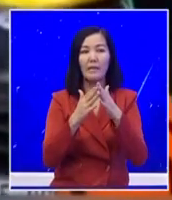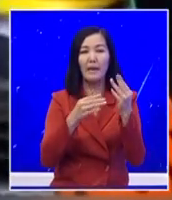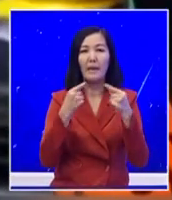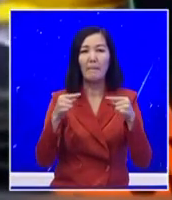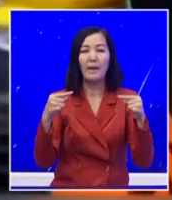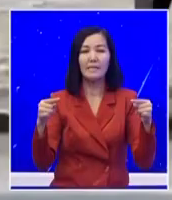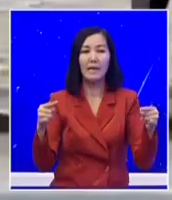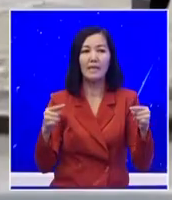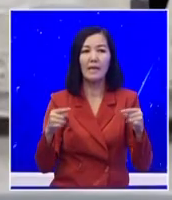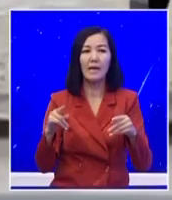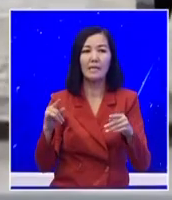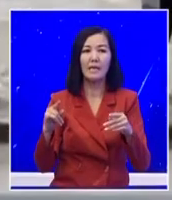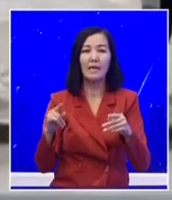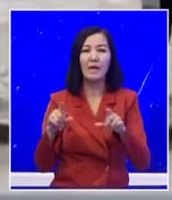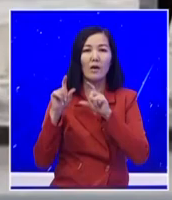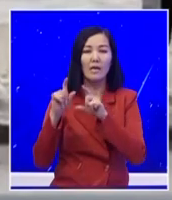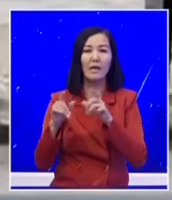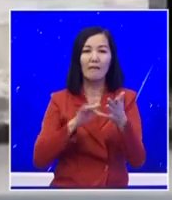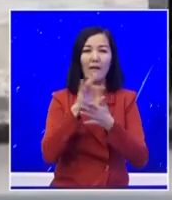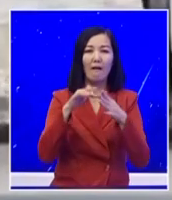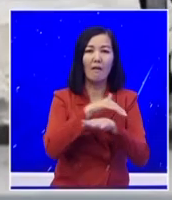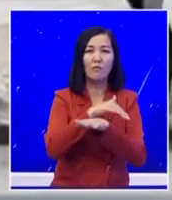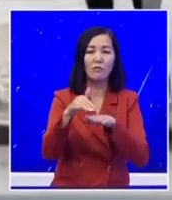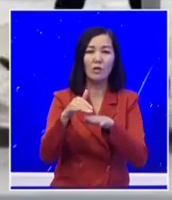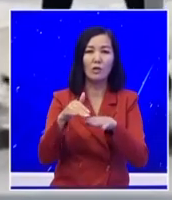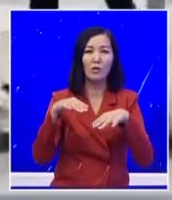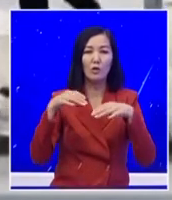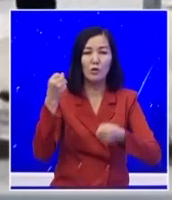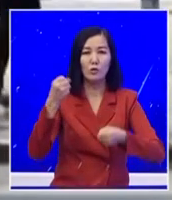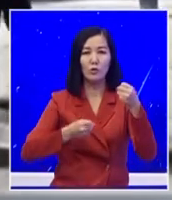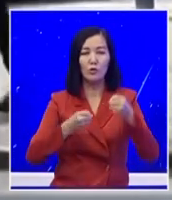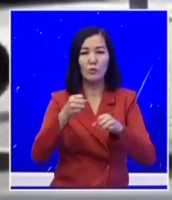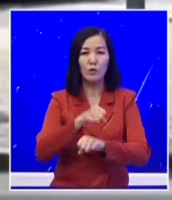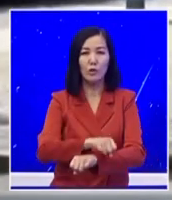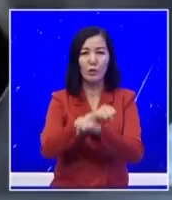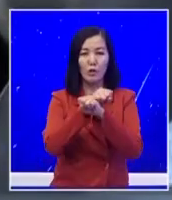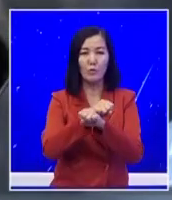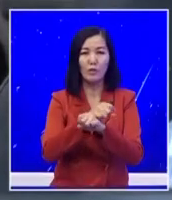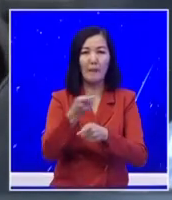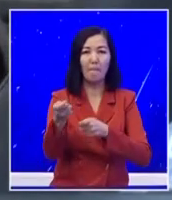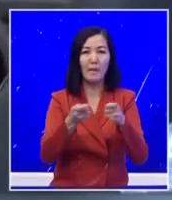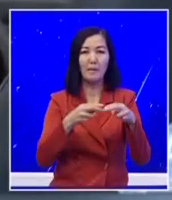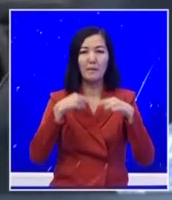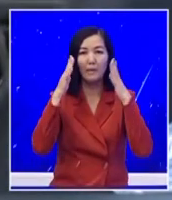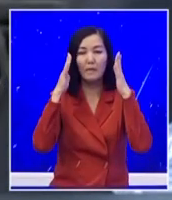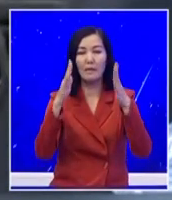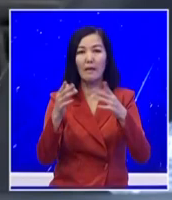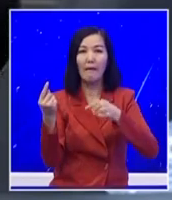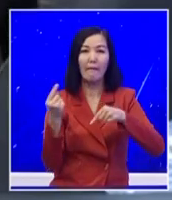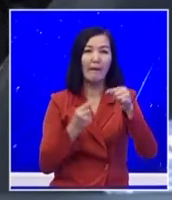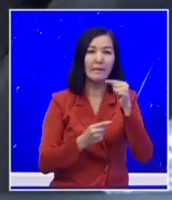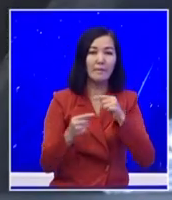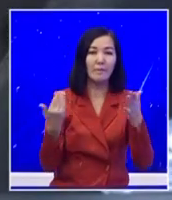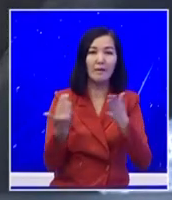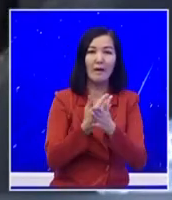басқа құрылғыларын тиеп алып, қала көшелерін жүріп өтті. Осылайша шерушілер жергілікті биліктің назарын аударып, кәсіптерін